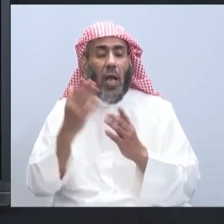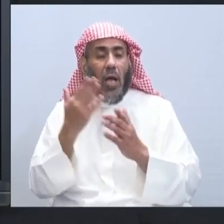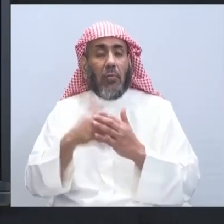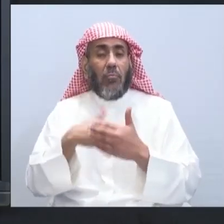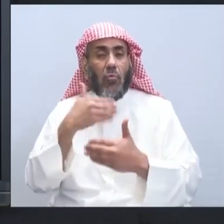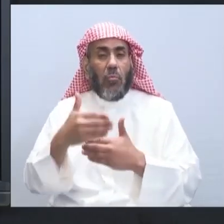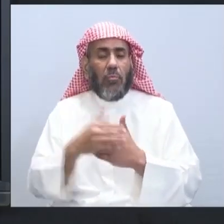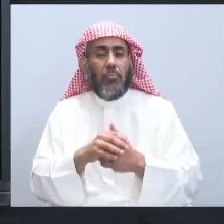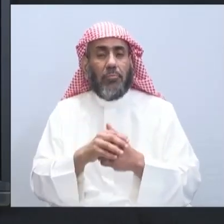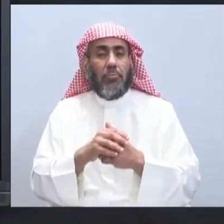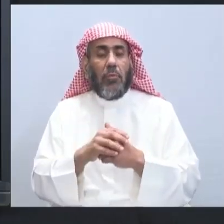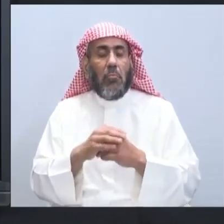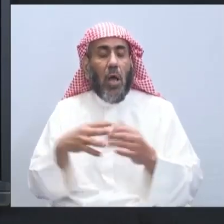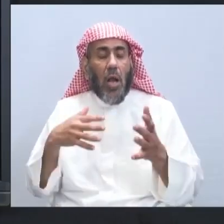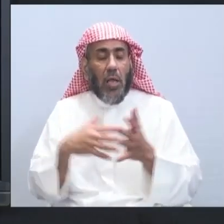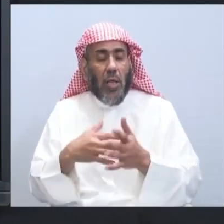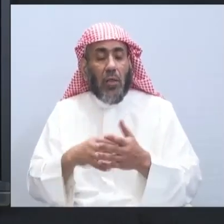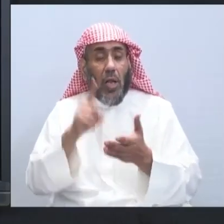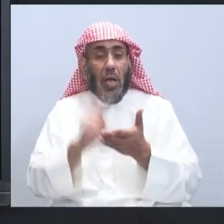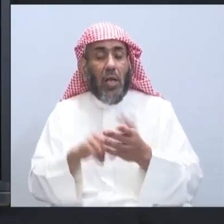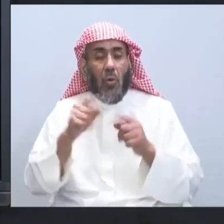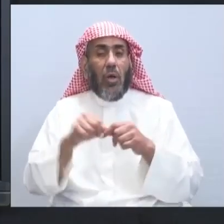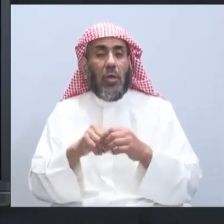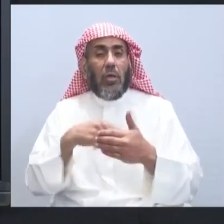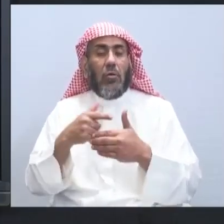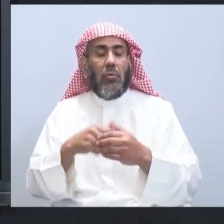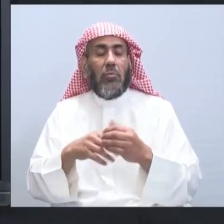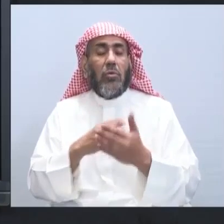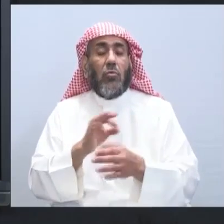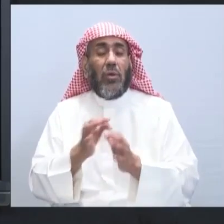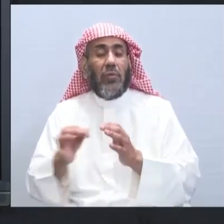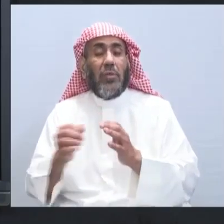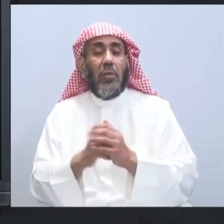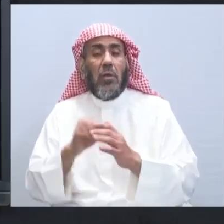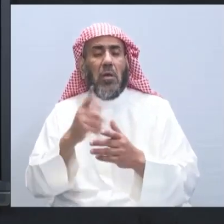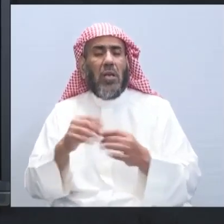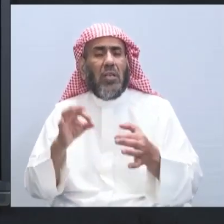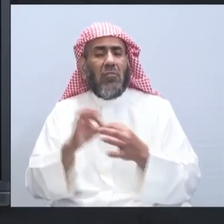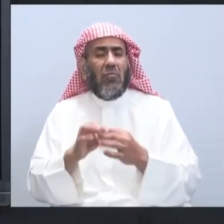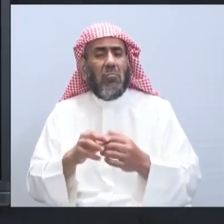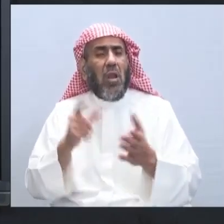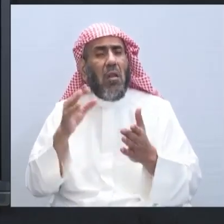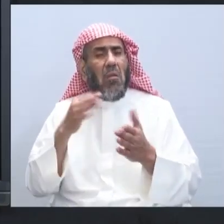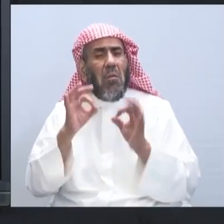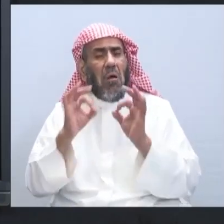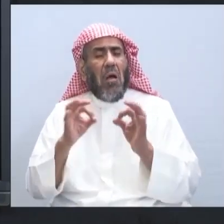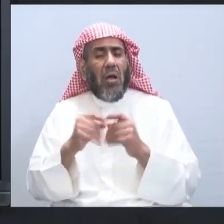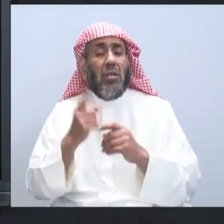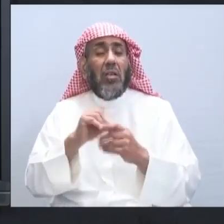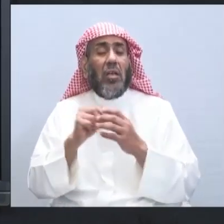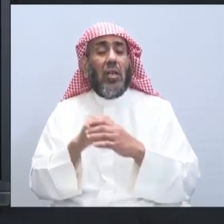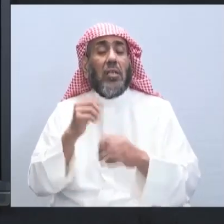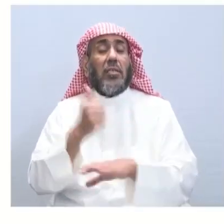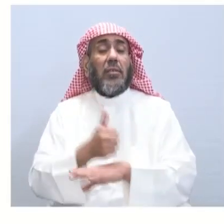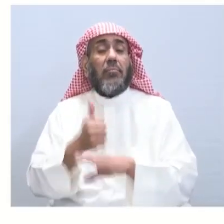ثم مع ان الاحداث حقيقيه واقعيه لكن هو ايضا ياتي بجوانب تفصيلات قد لا تتصل بالحقائق الموجوده التاريخيه